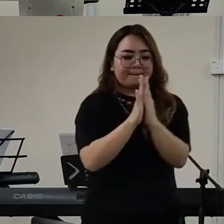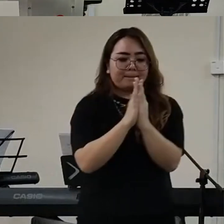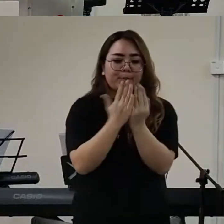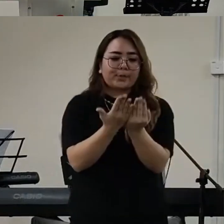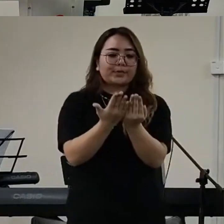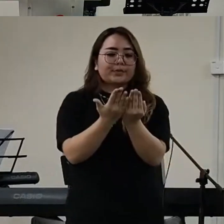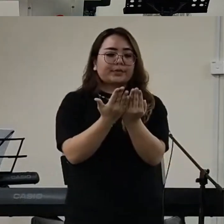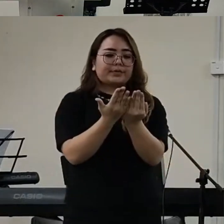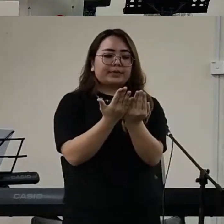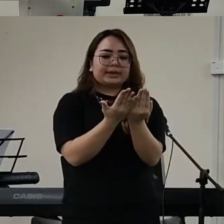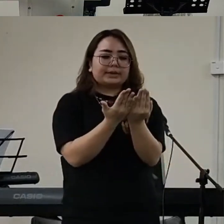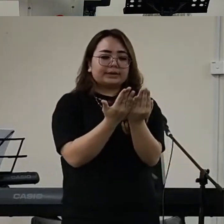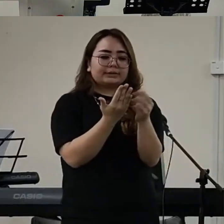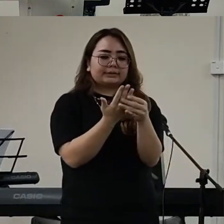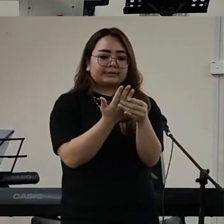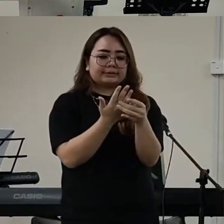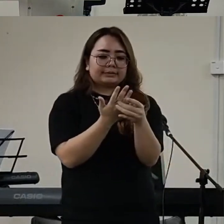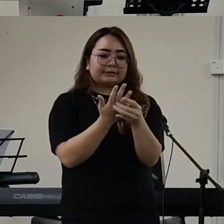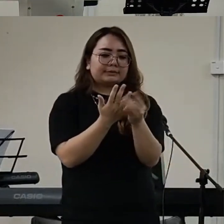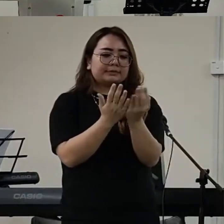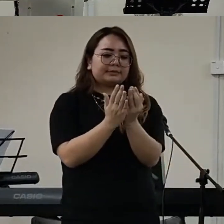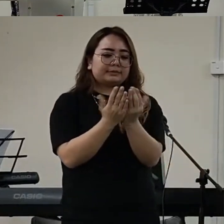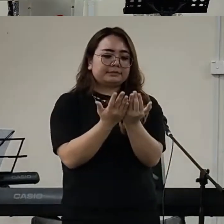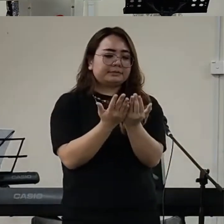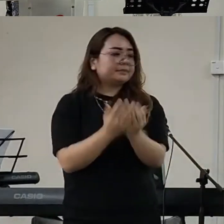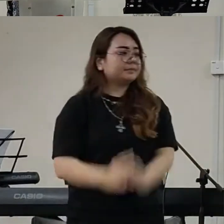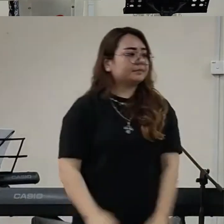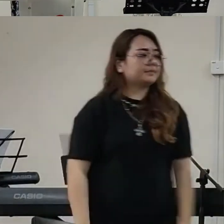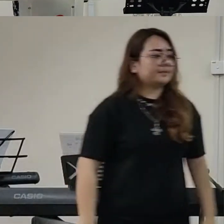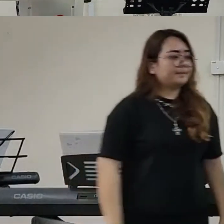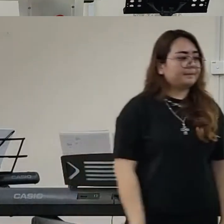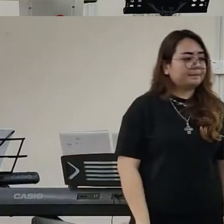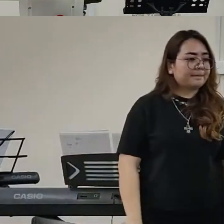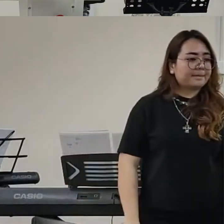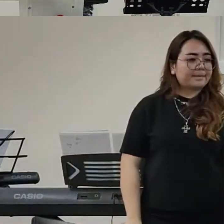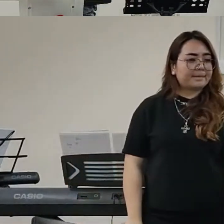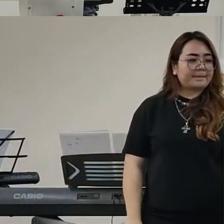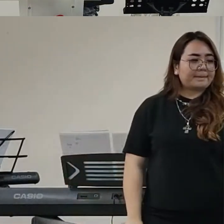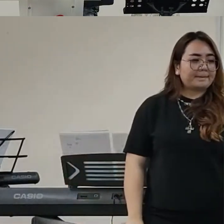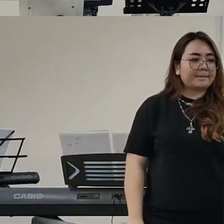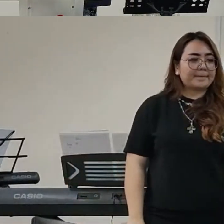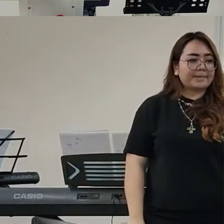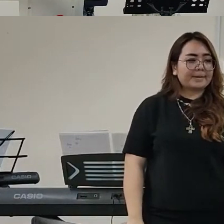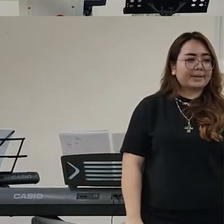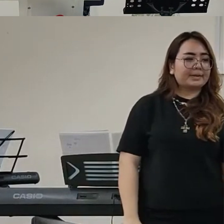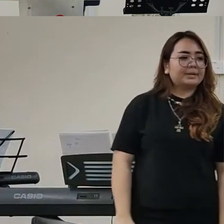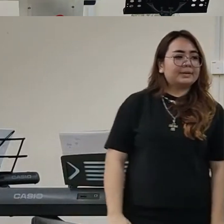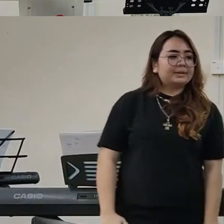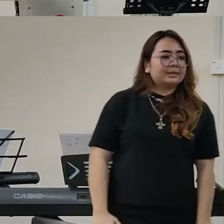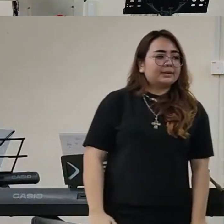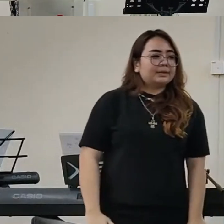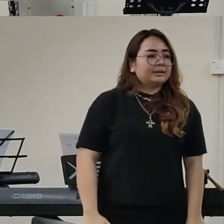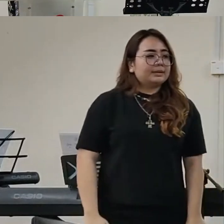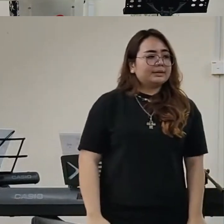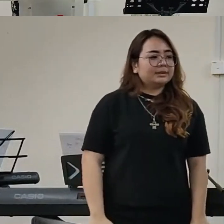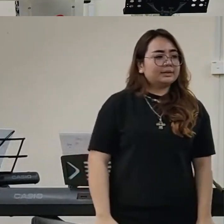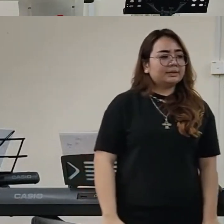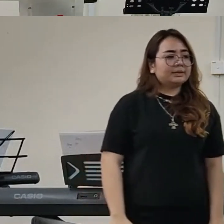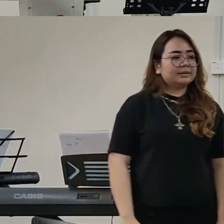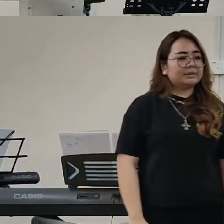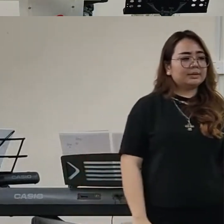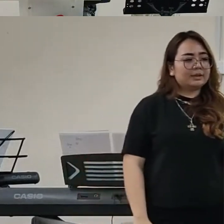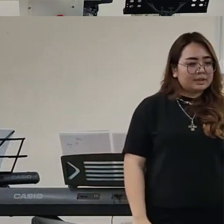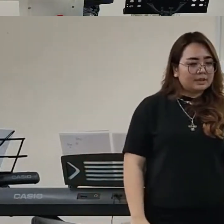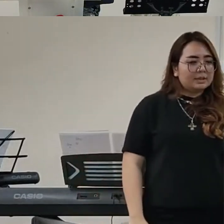来的另外五本书呢，是就是今天我们的讲到的这以西结，也是在这五本书之内。 Can I give you the name of the